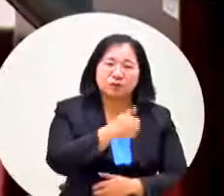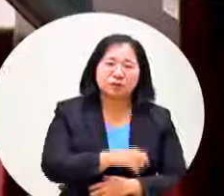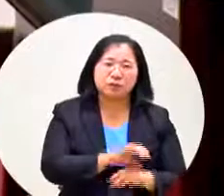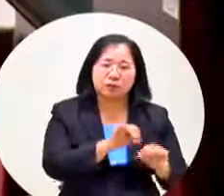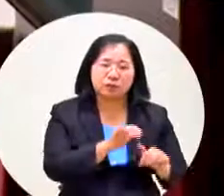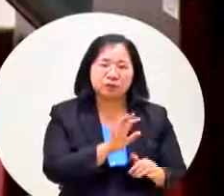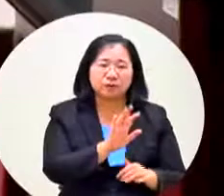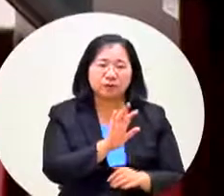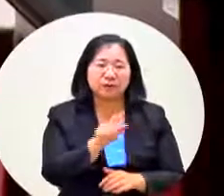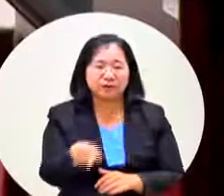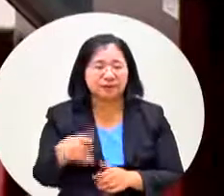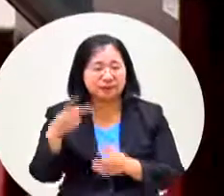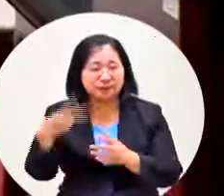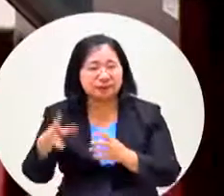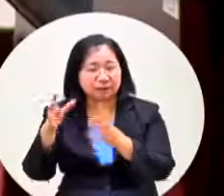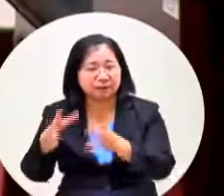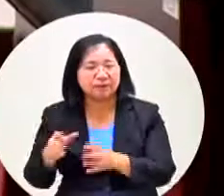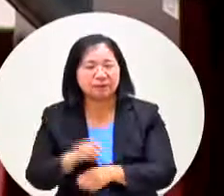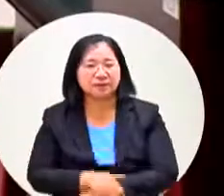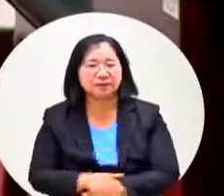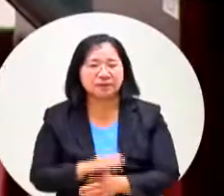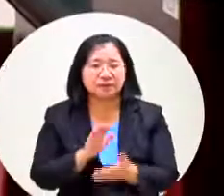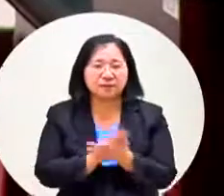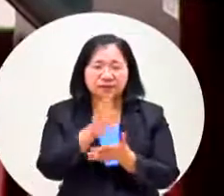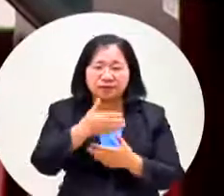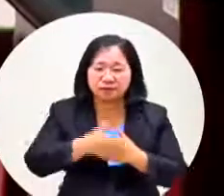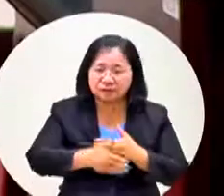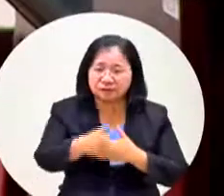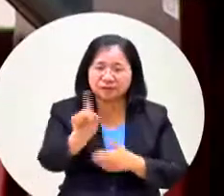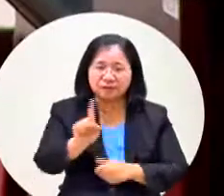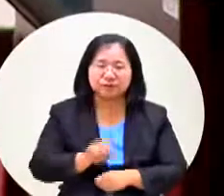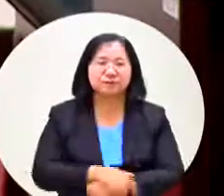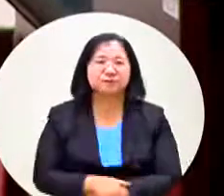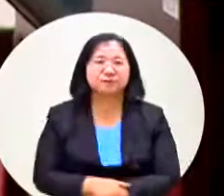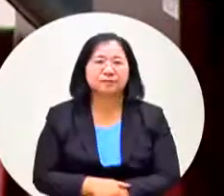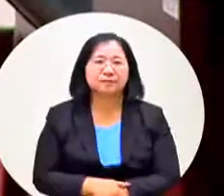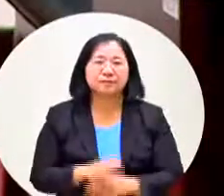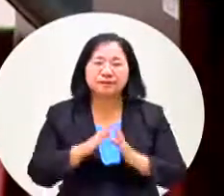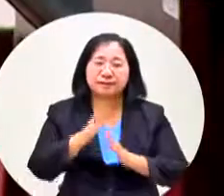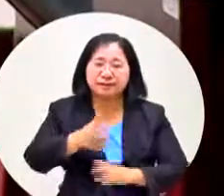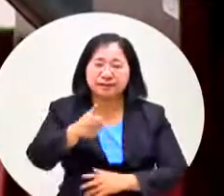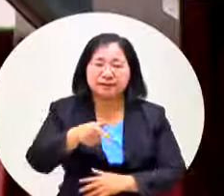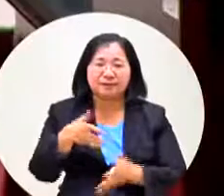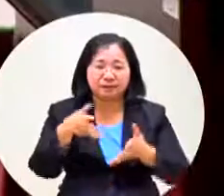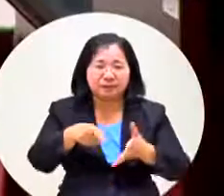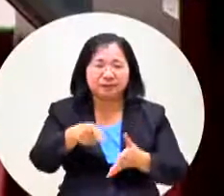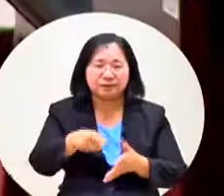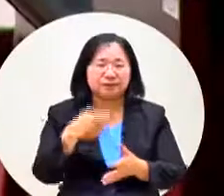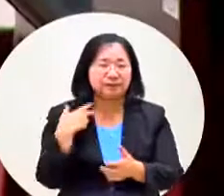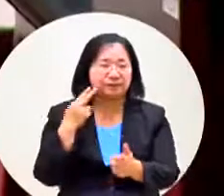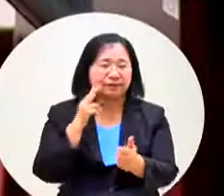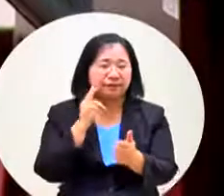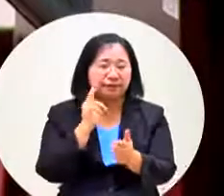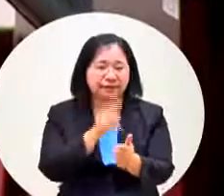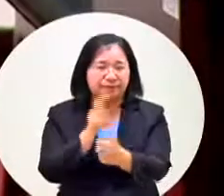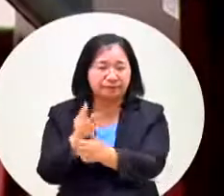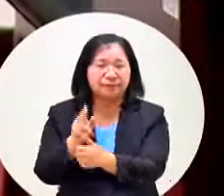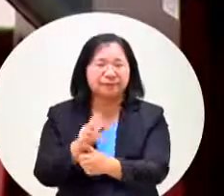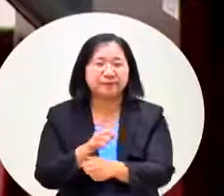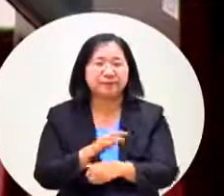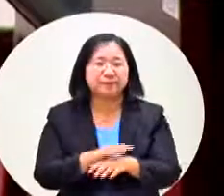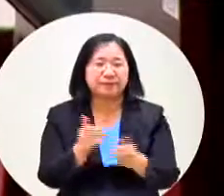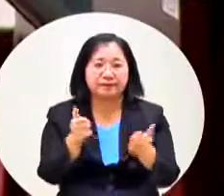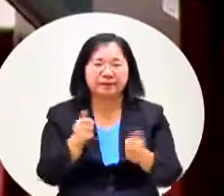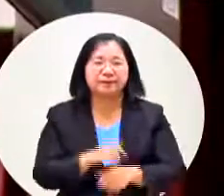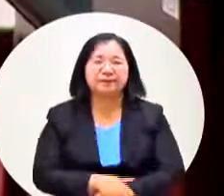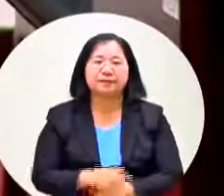是说交办副市长来做协调后面的相关的工作啦吼？因为局